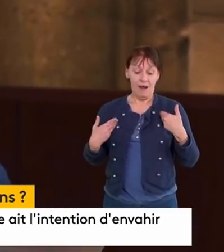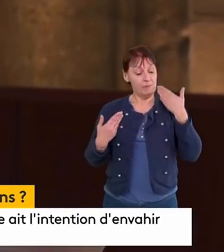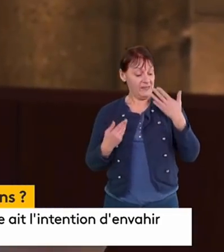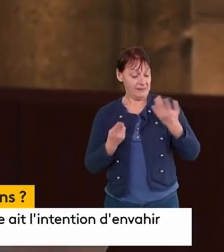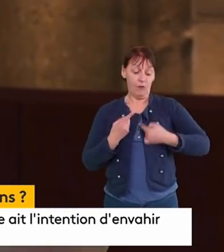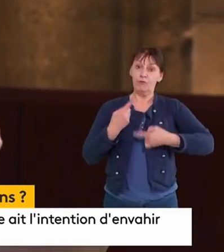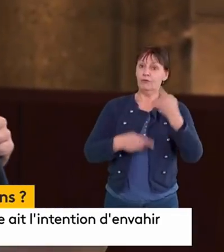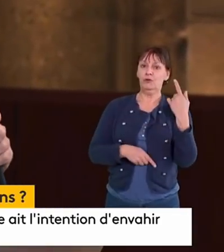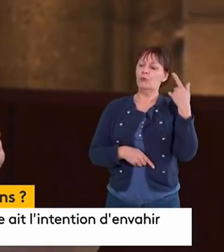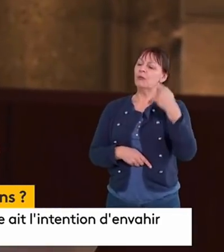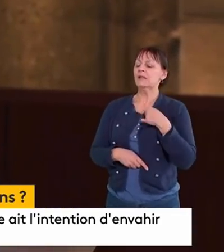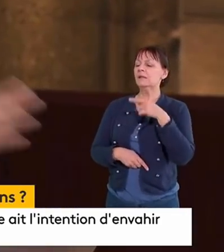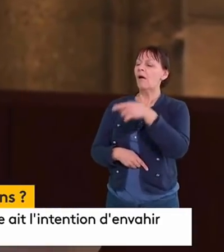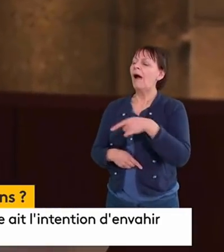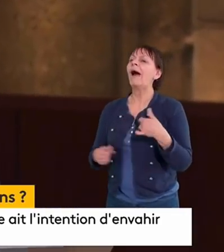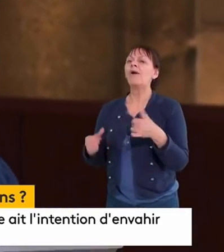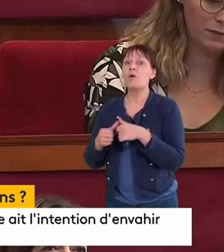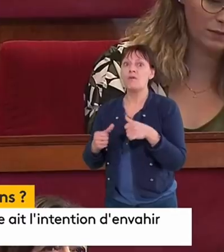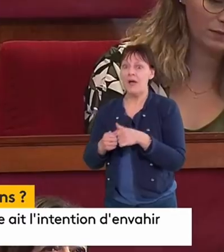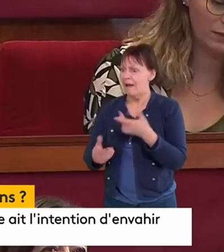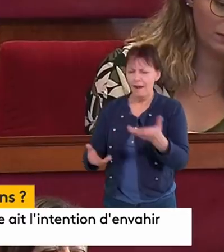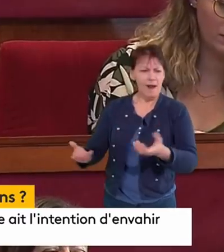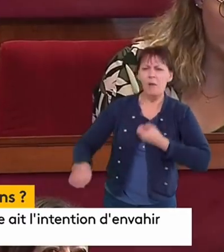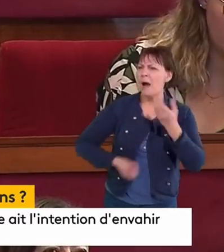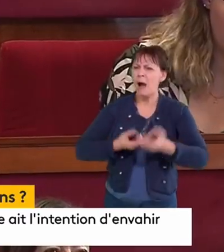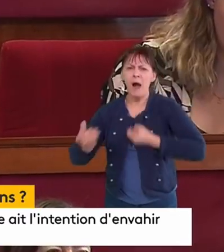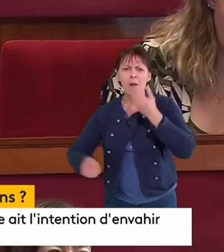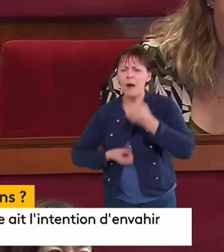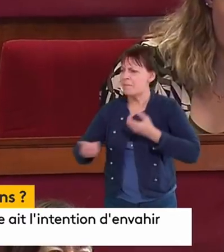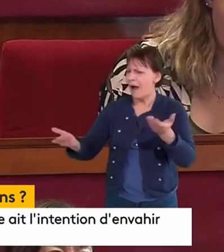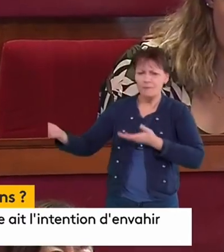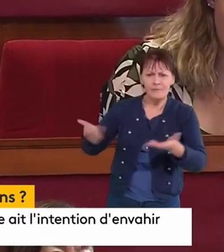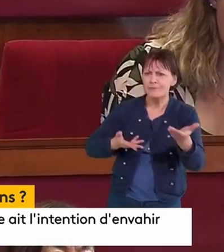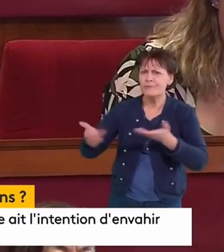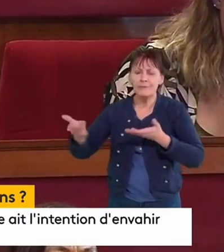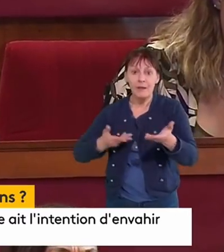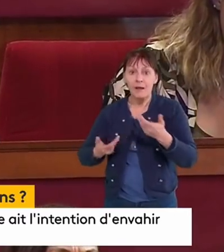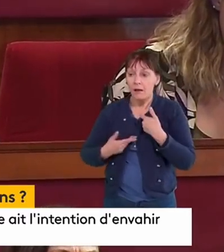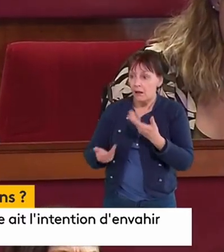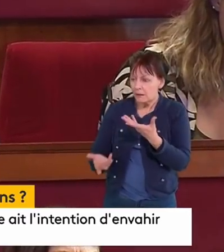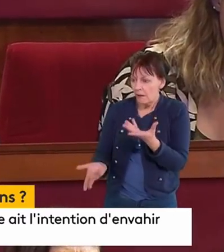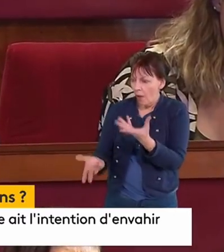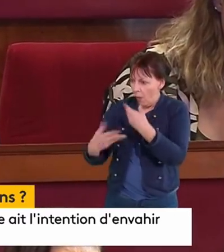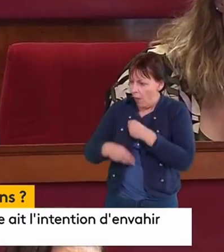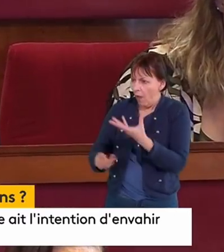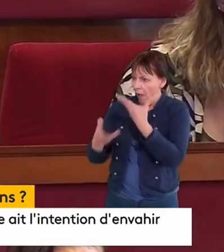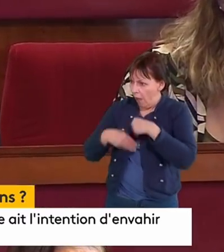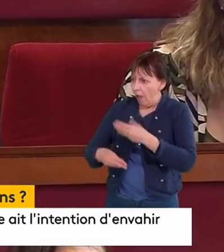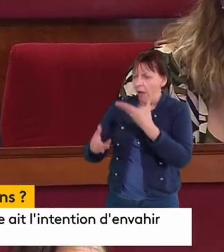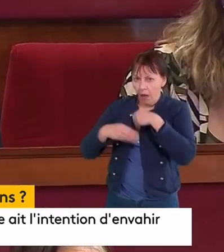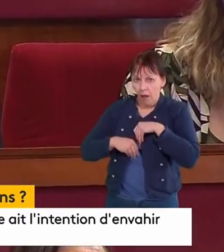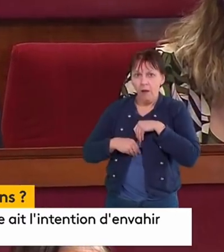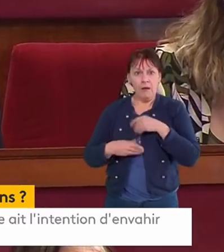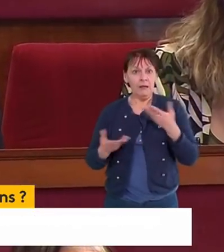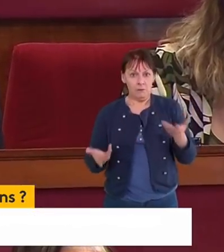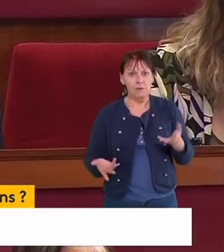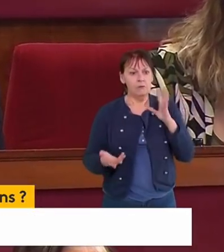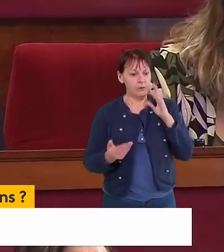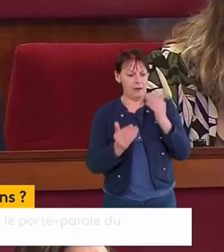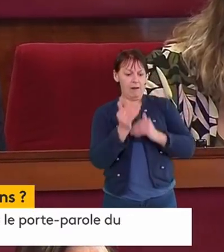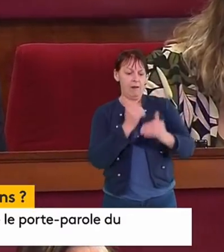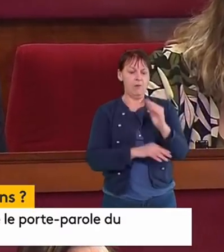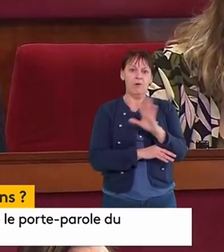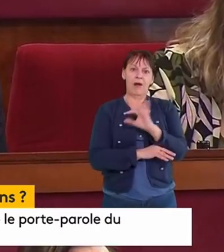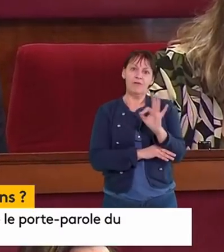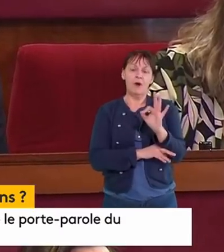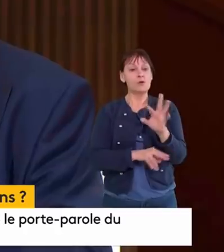qu'il faut faire? Et là, bah, ça part. Mais ça me nourrit même. Et le programme, justement, pour la France, des jours